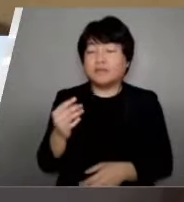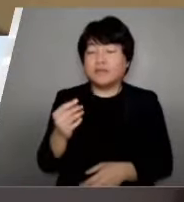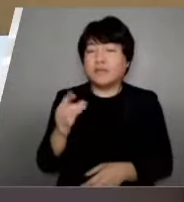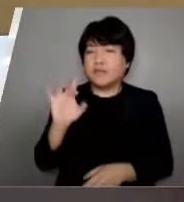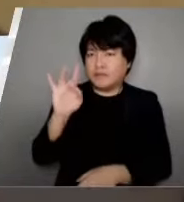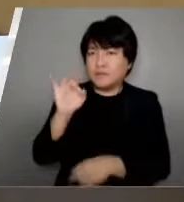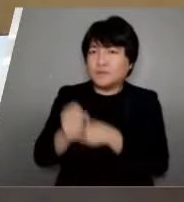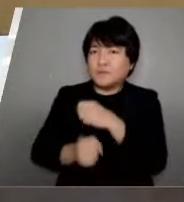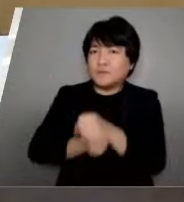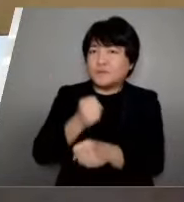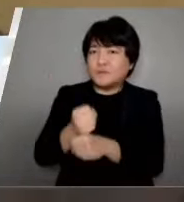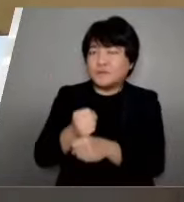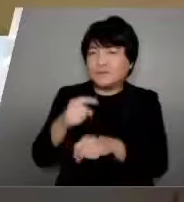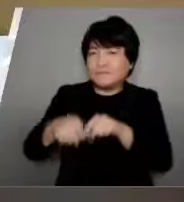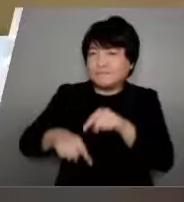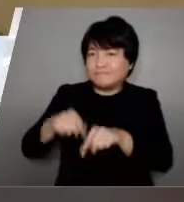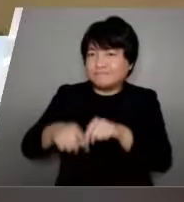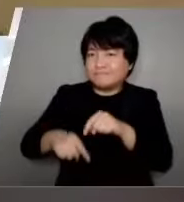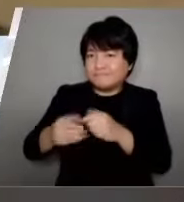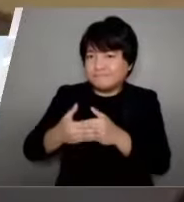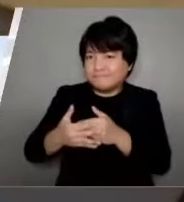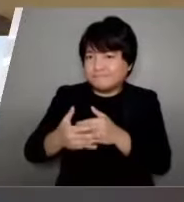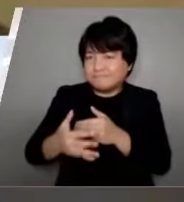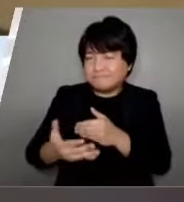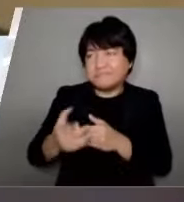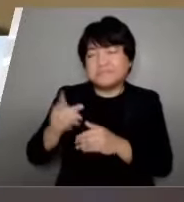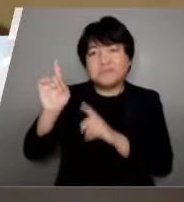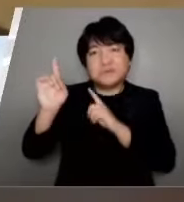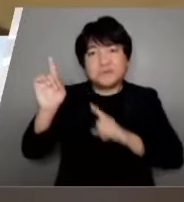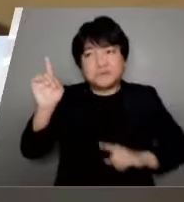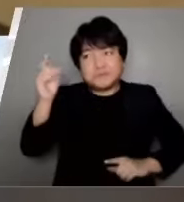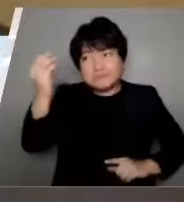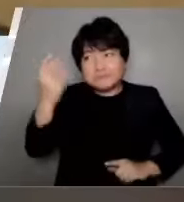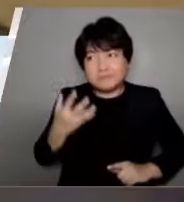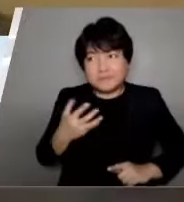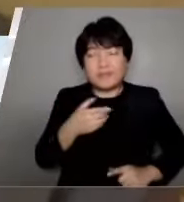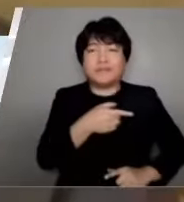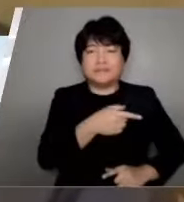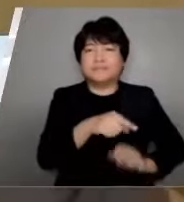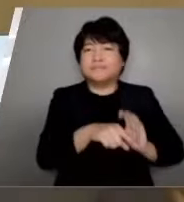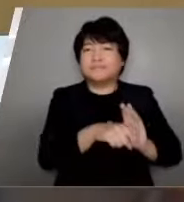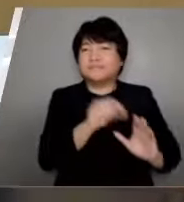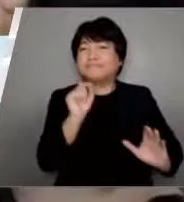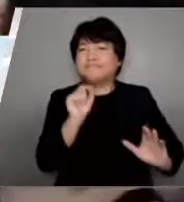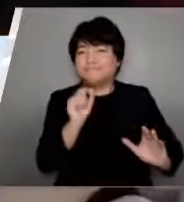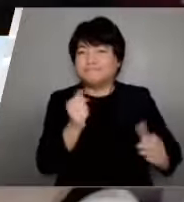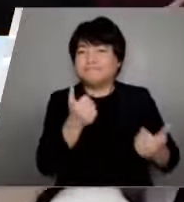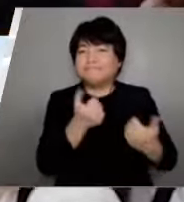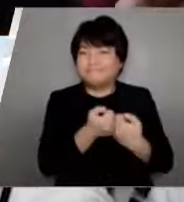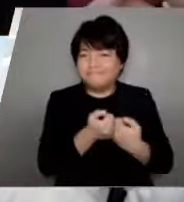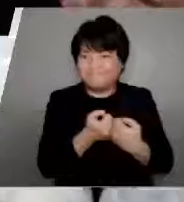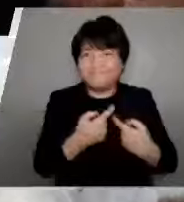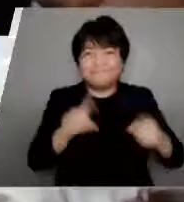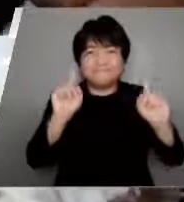yung conviction din ni Lord na siya ibibigay sa akin. Siya ibibigay sa akin ni Lord.